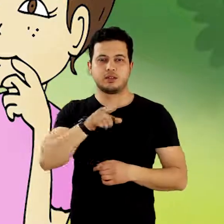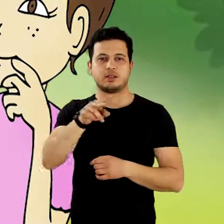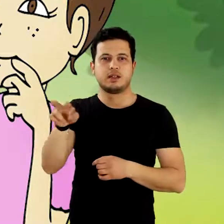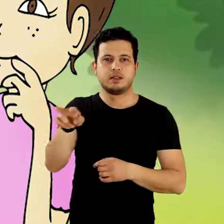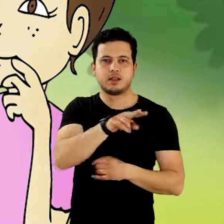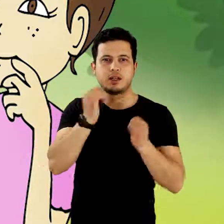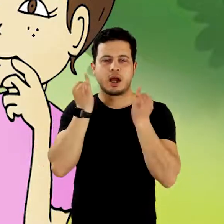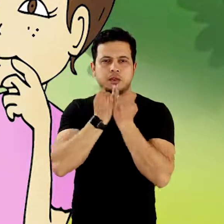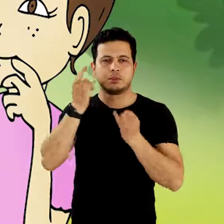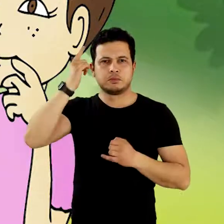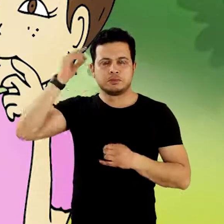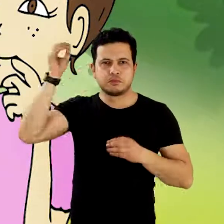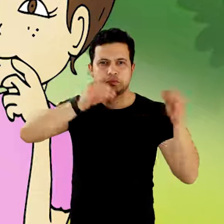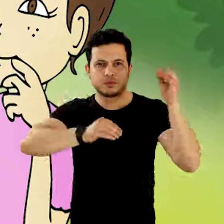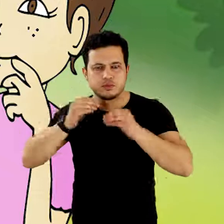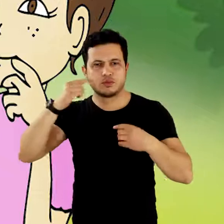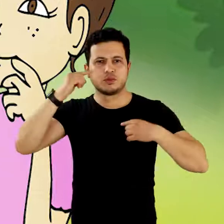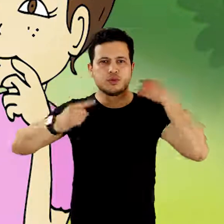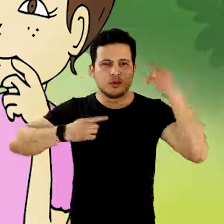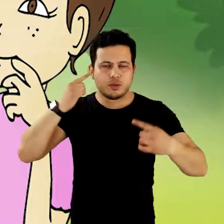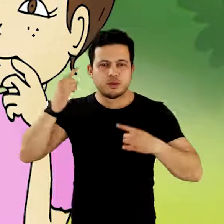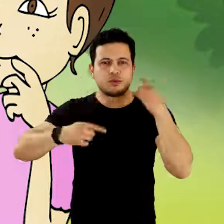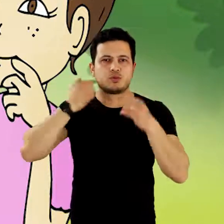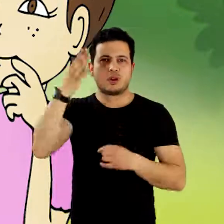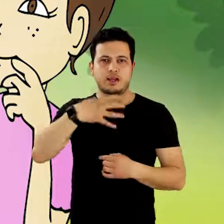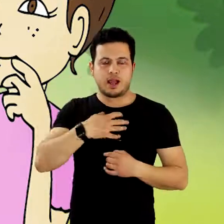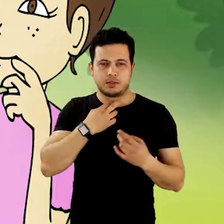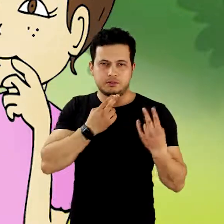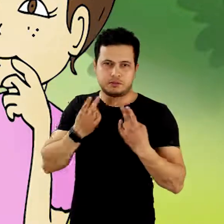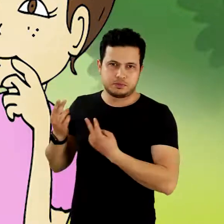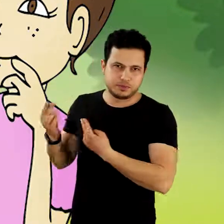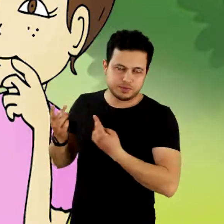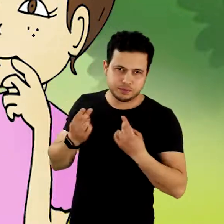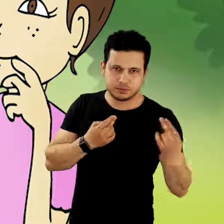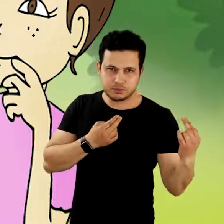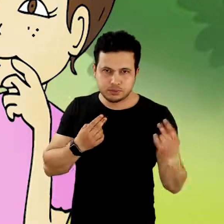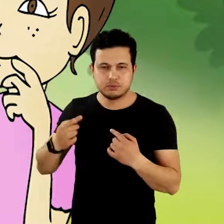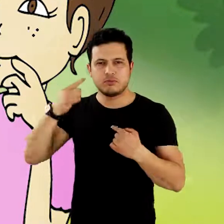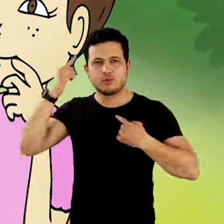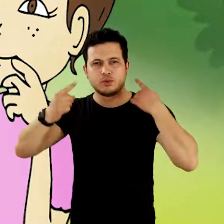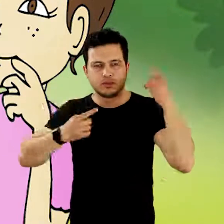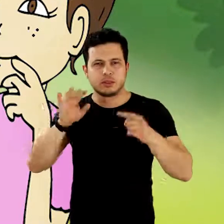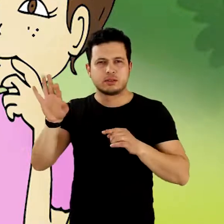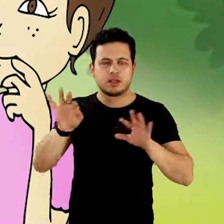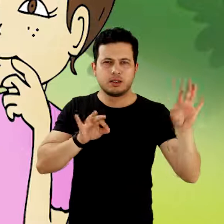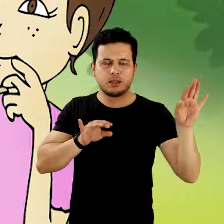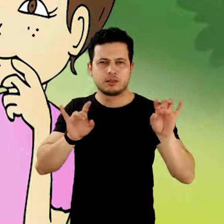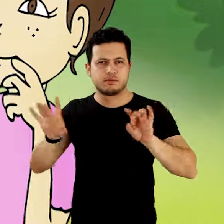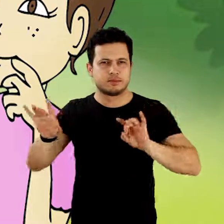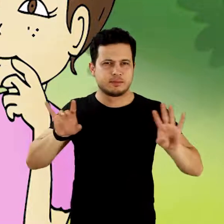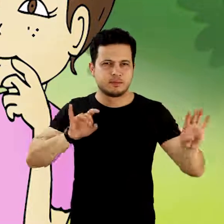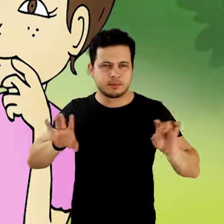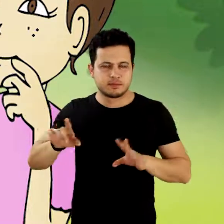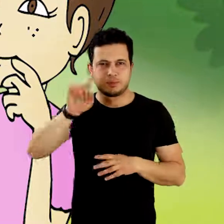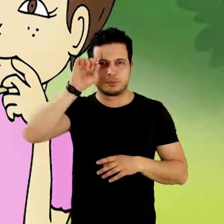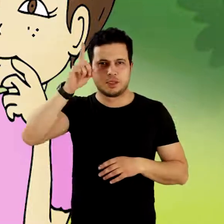kardeş iyice düşündüler. Birbirleriyle konuşup seçenekleri bir bir elediler. Neler